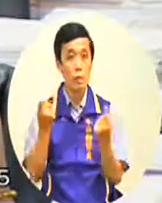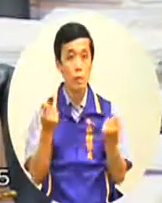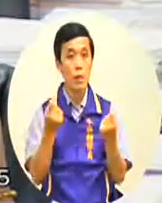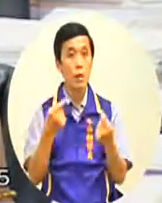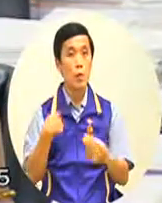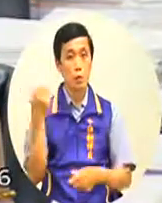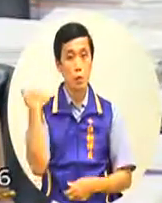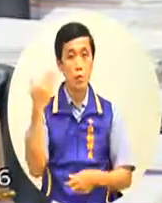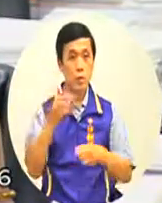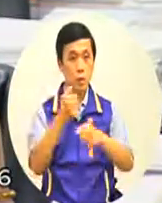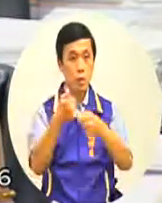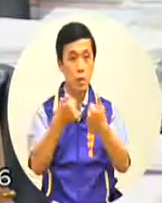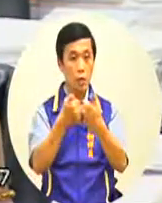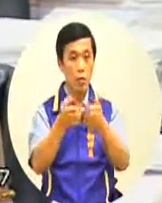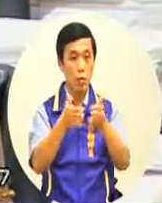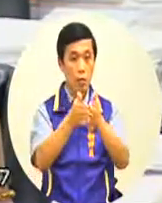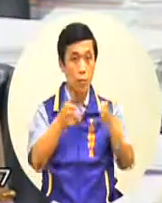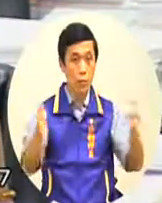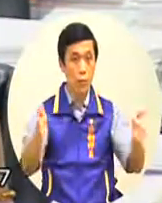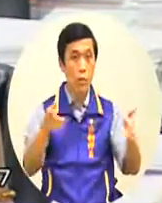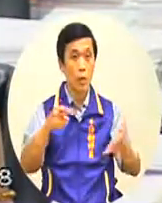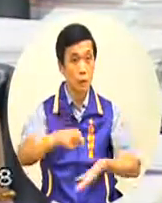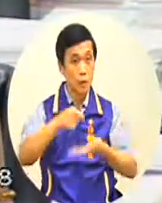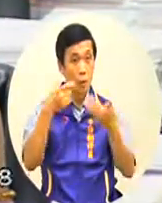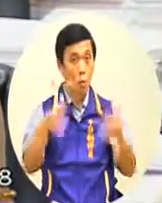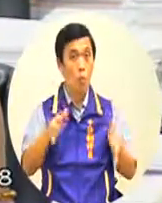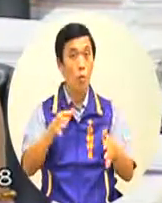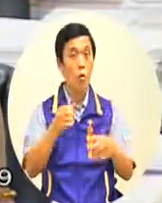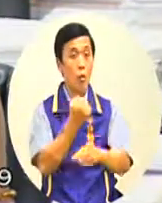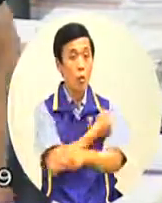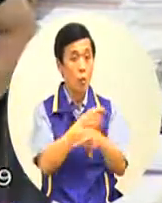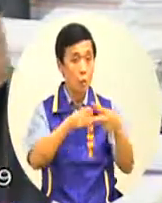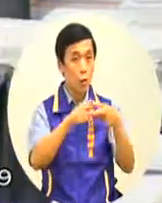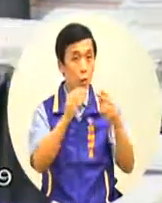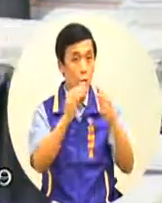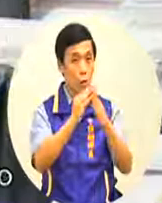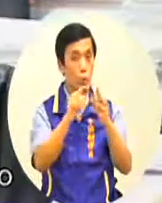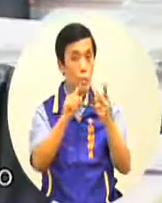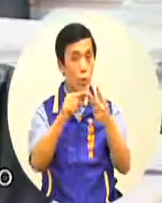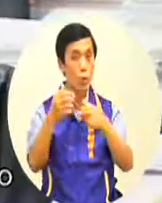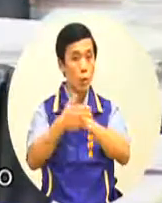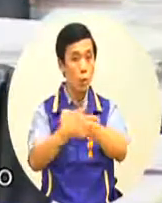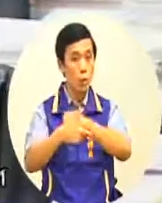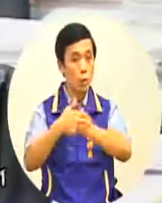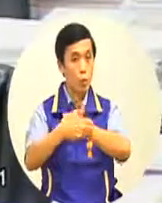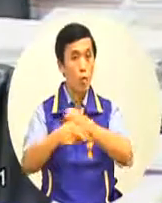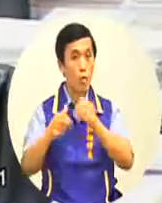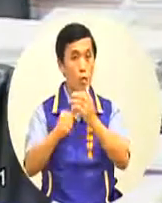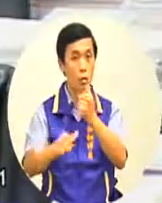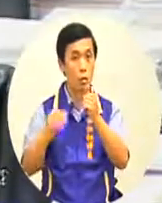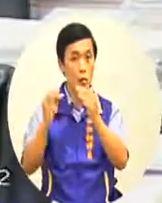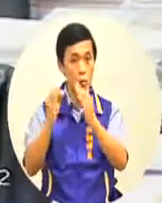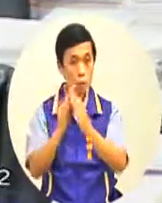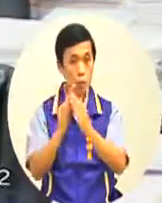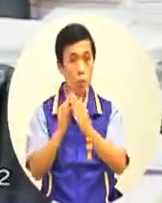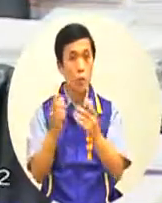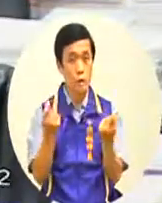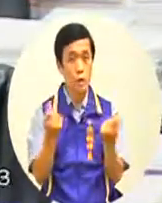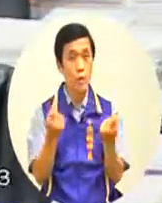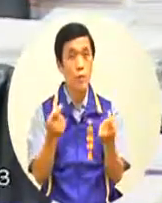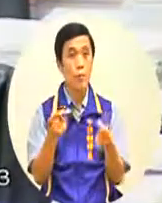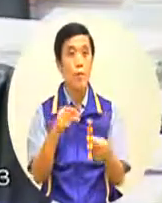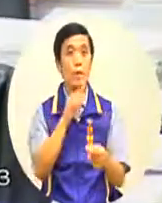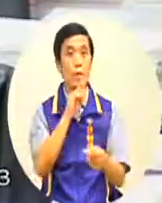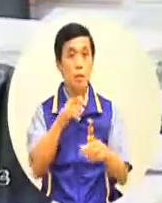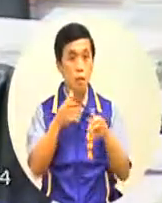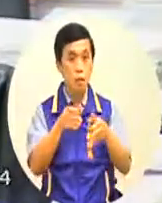样，劳工局还有卫生局怎么样在这长照变成和，哦，组织的